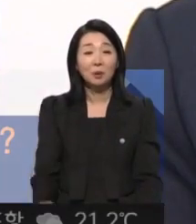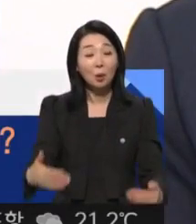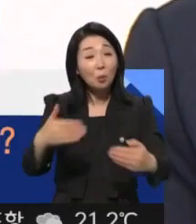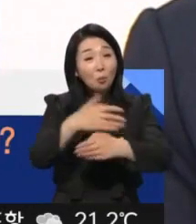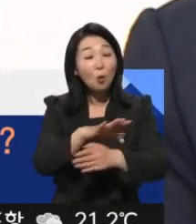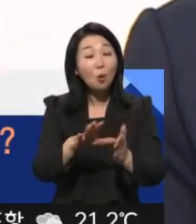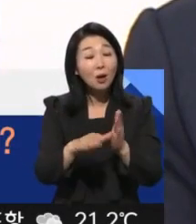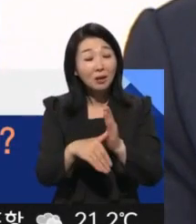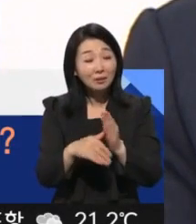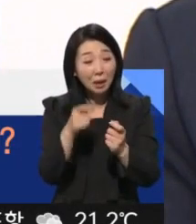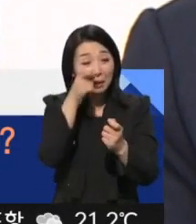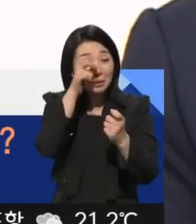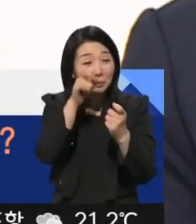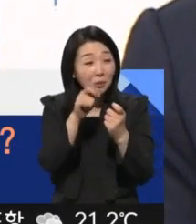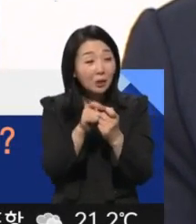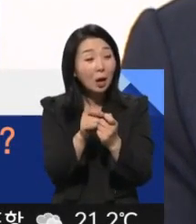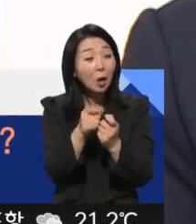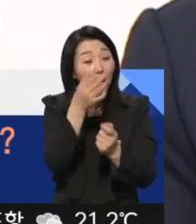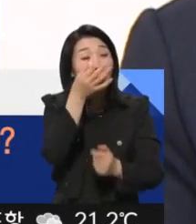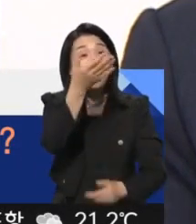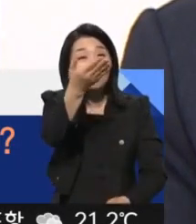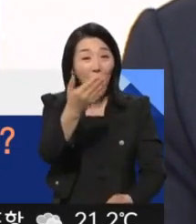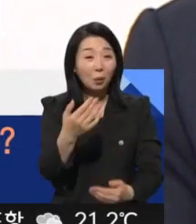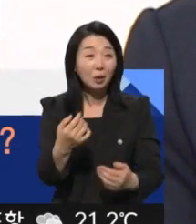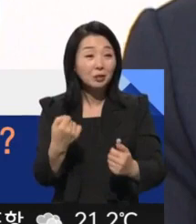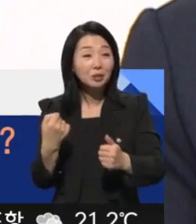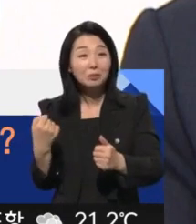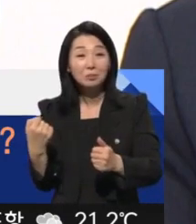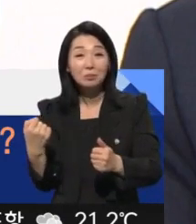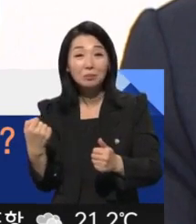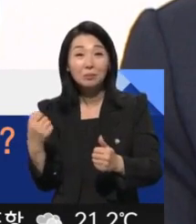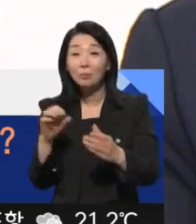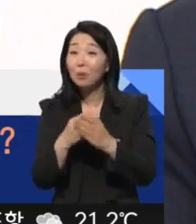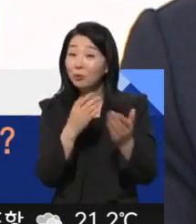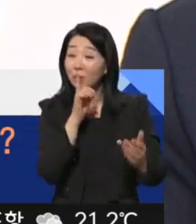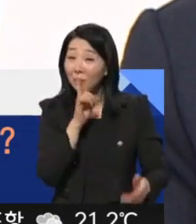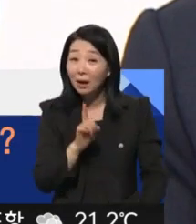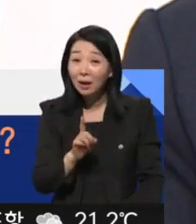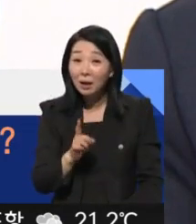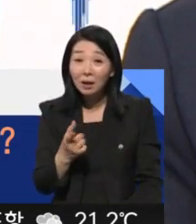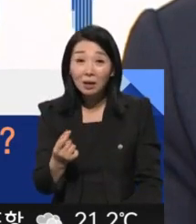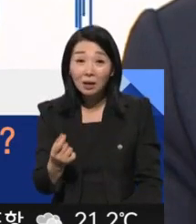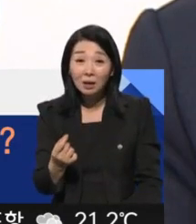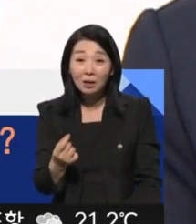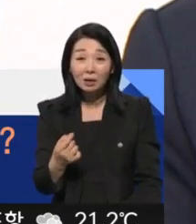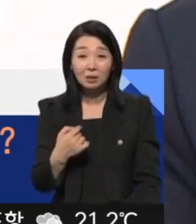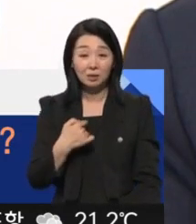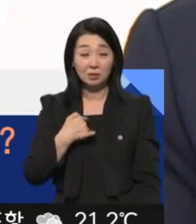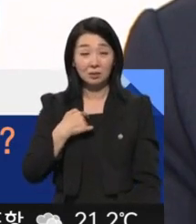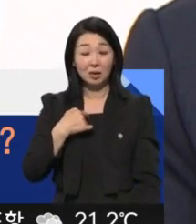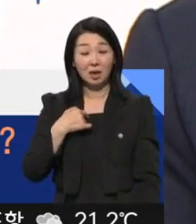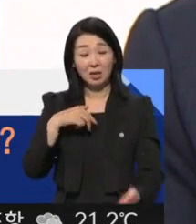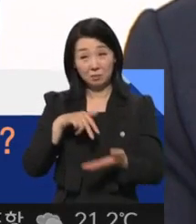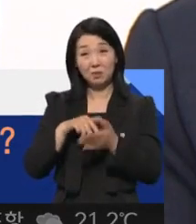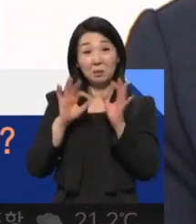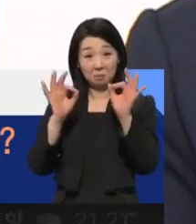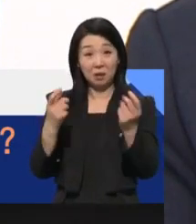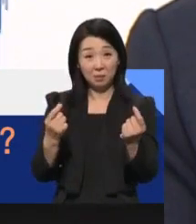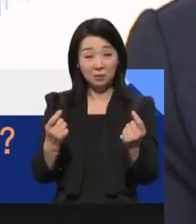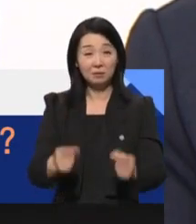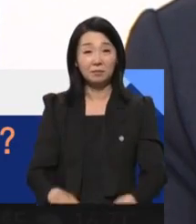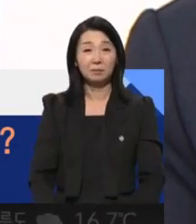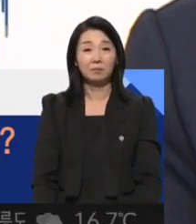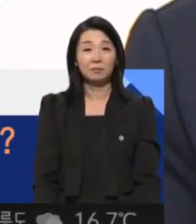포옹하면서 친밀감도 좀 가시하면서 좀 힘을 실어줬다 이렇게 봐야 됩니까? 저는 이제 그렇게 보는데 예.